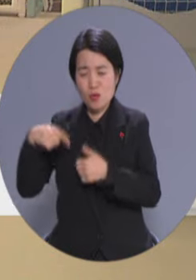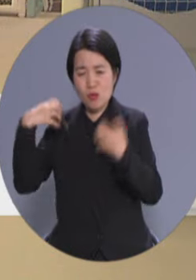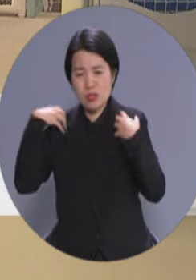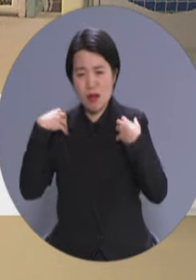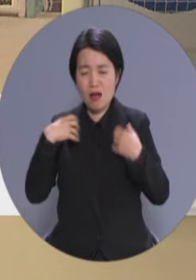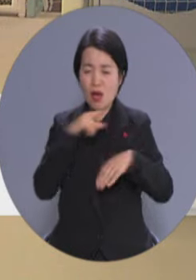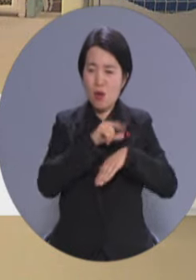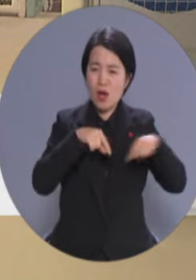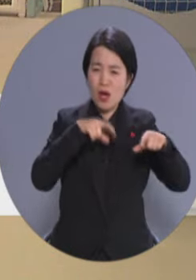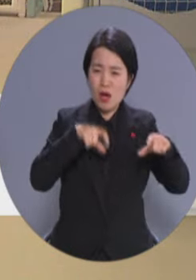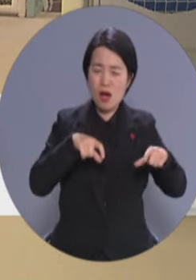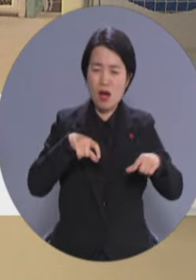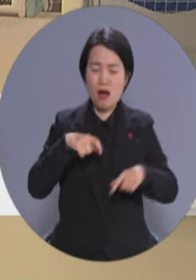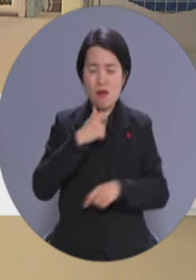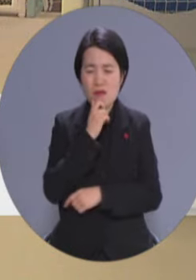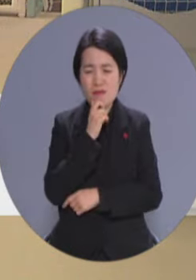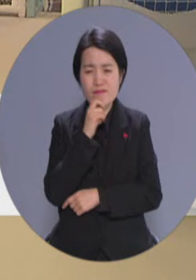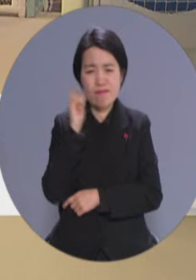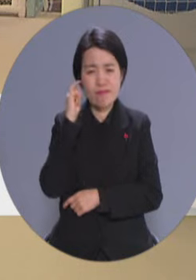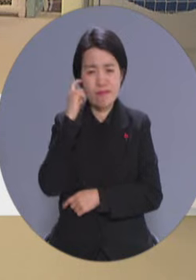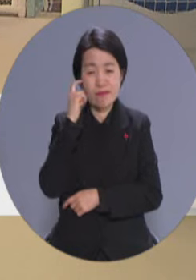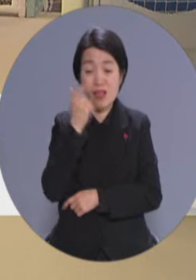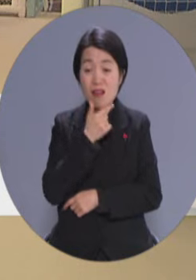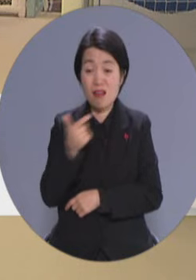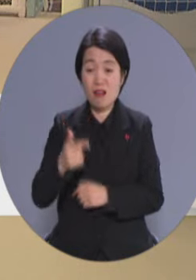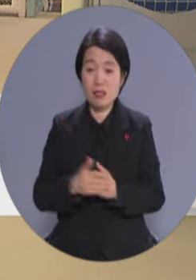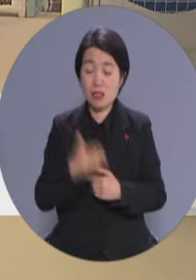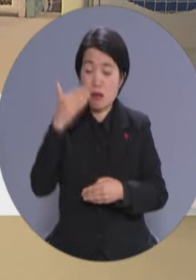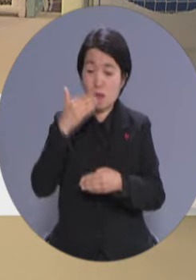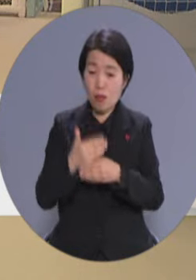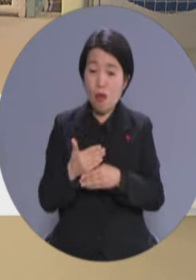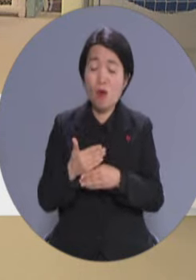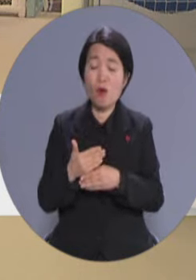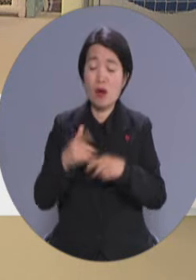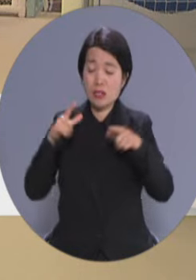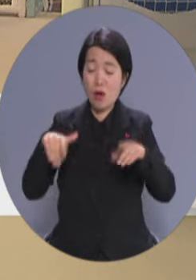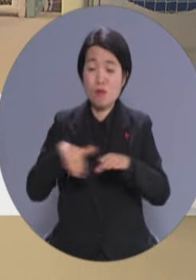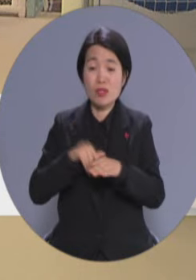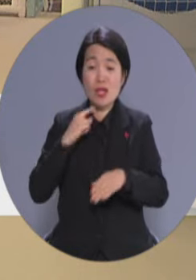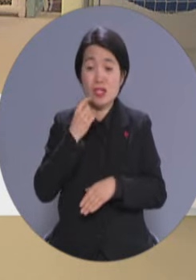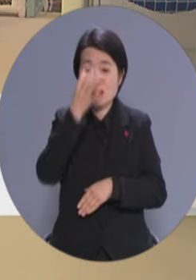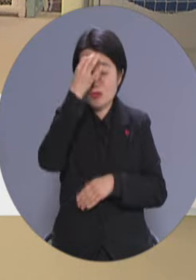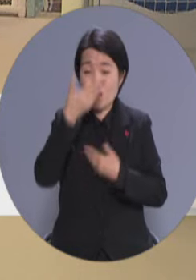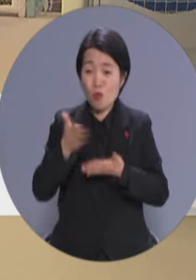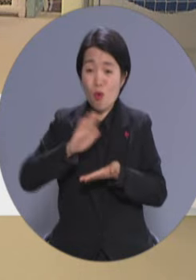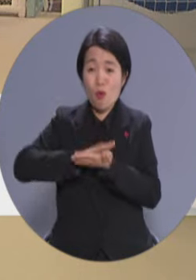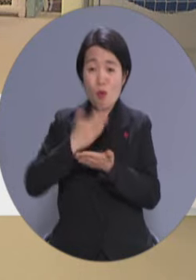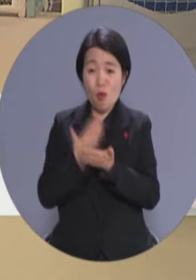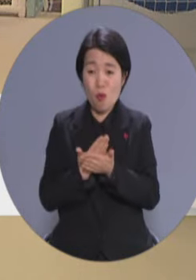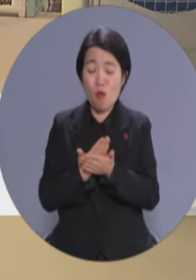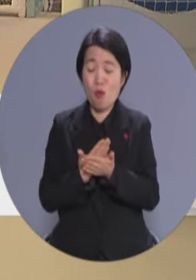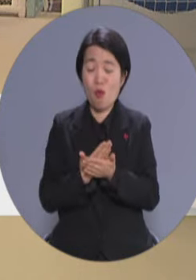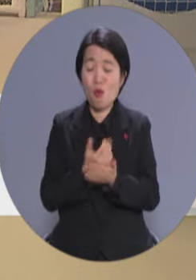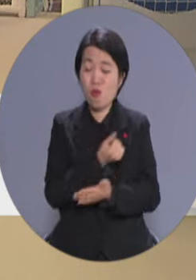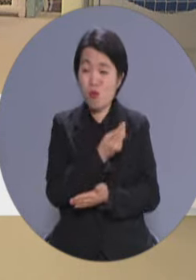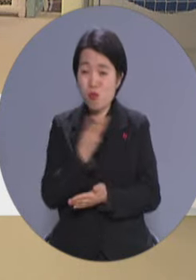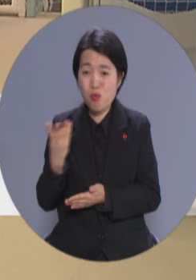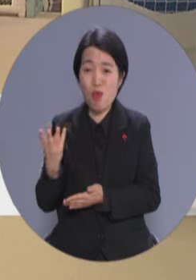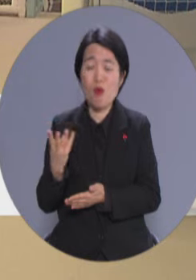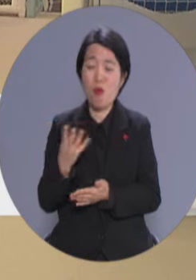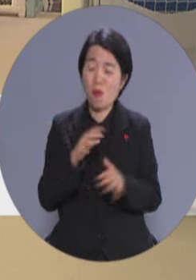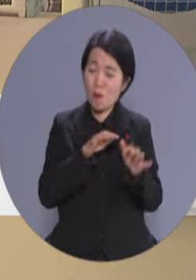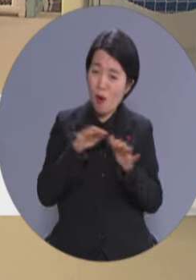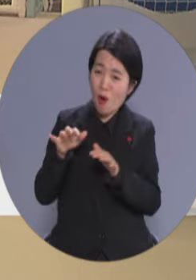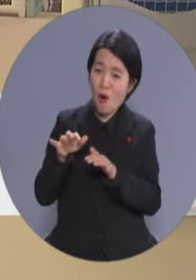고민이 깊어지고 있는데요 방치됐던 폐교가 주민들을 위한 문화예술 공간으로 이따라 바뀌면서 새롭게